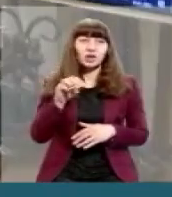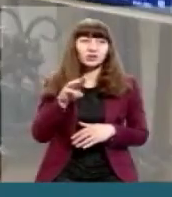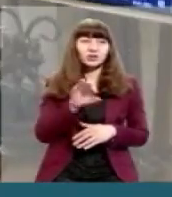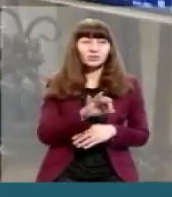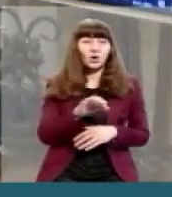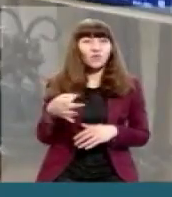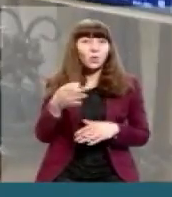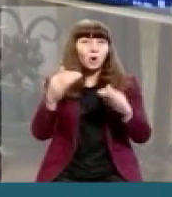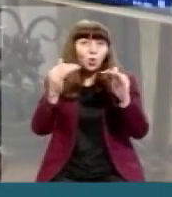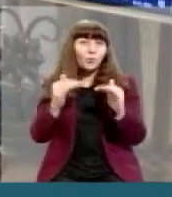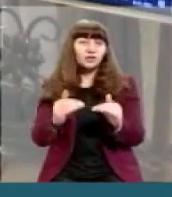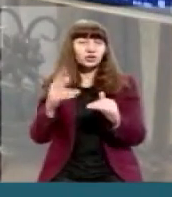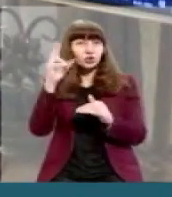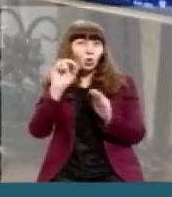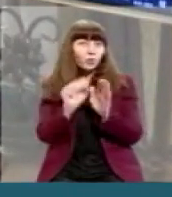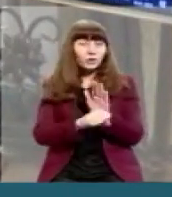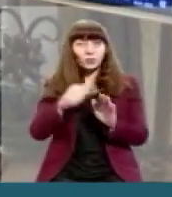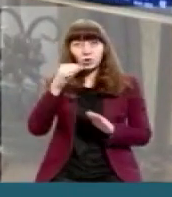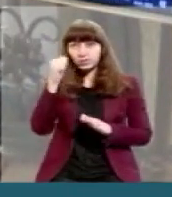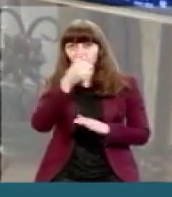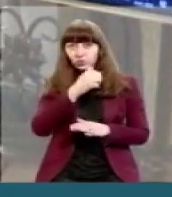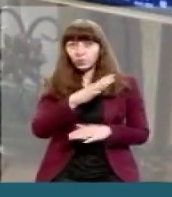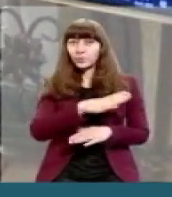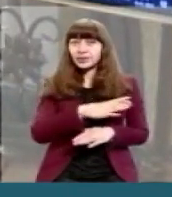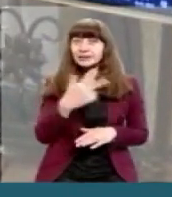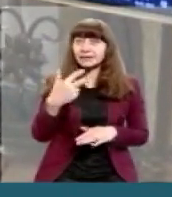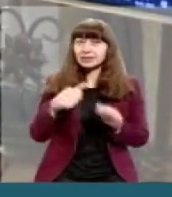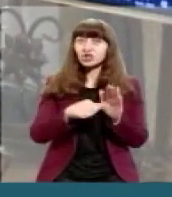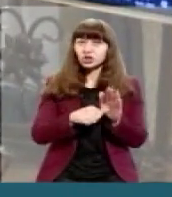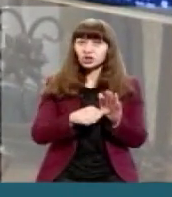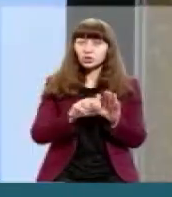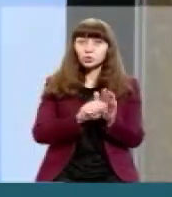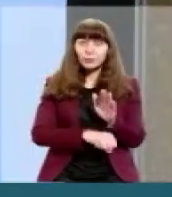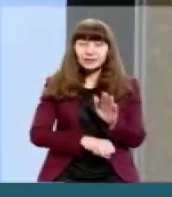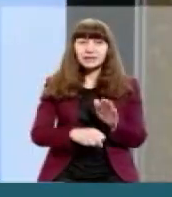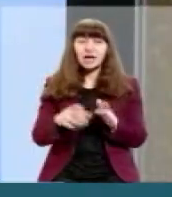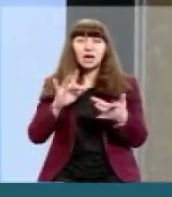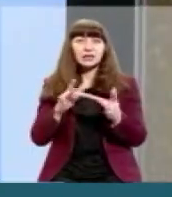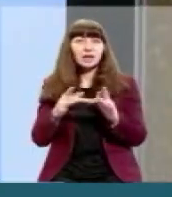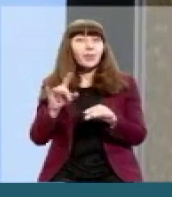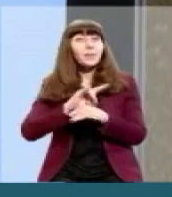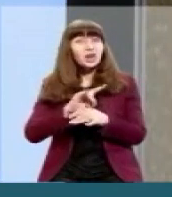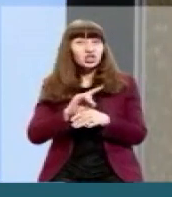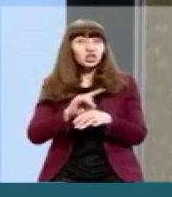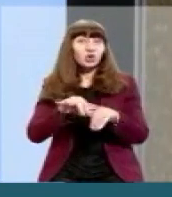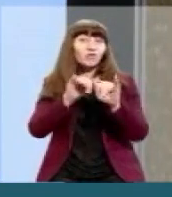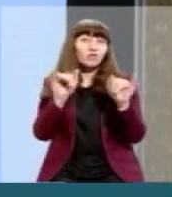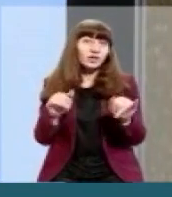В области снизилось количество убийств. В прошлом году было зарегистрировано 36 фактов, а вот интернет-мошенников стало больше